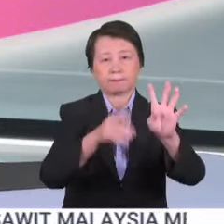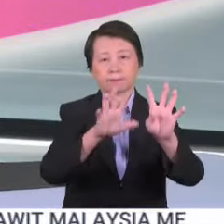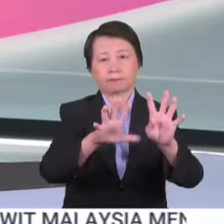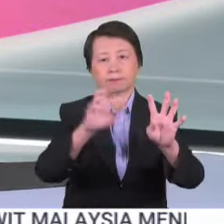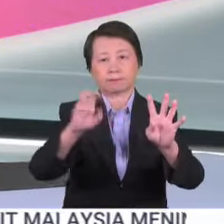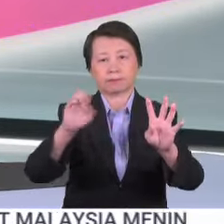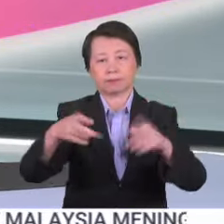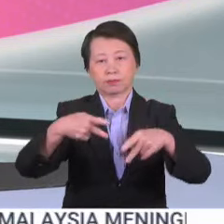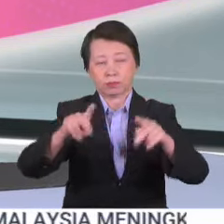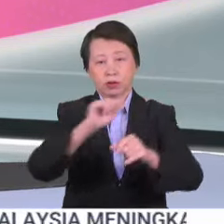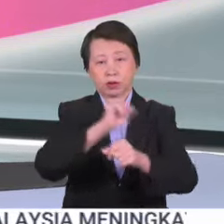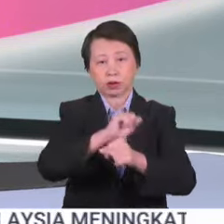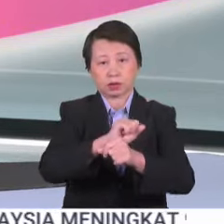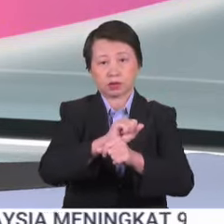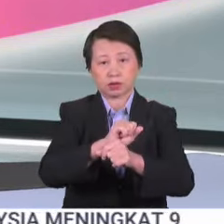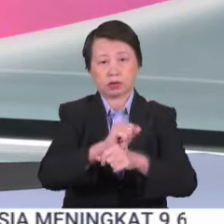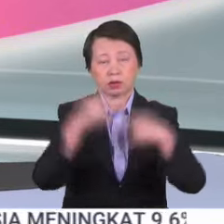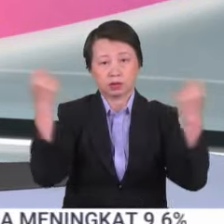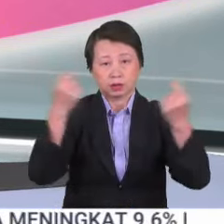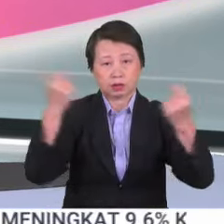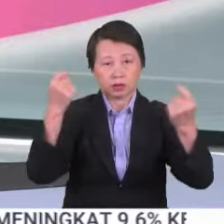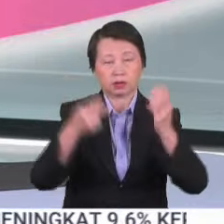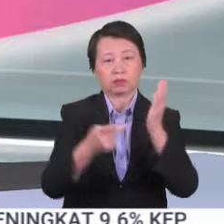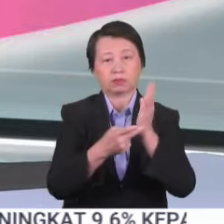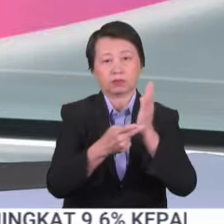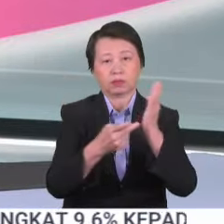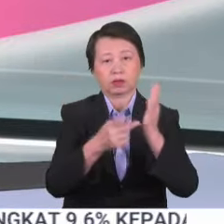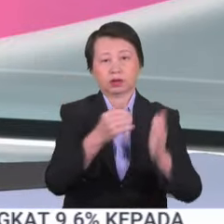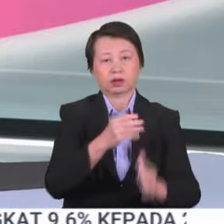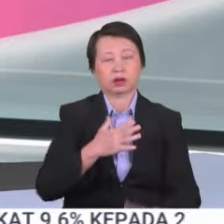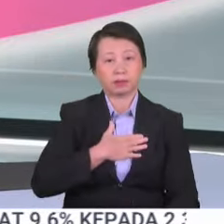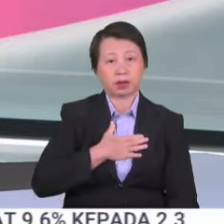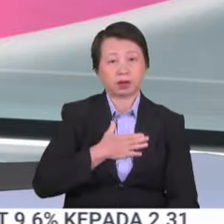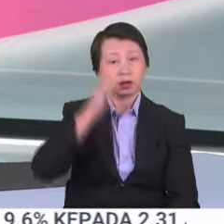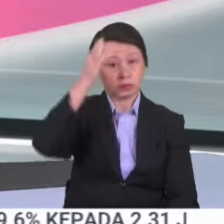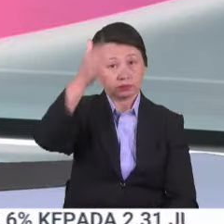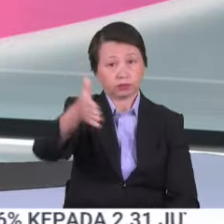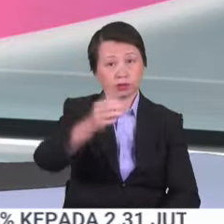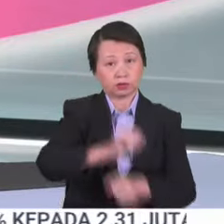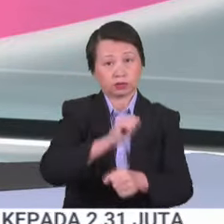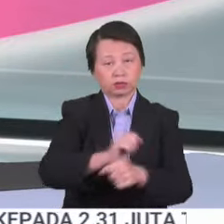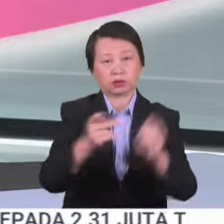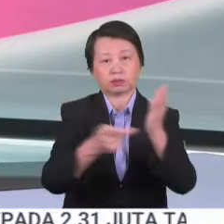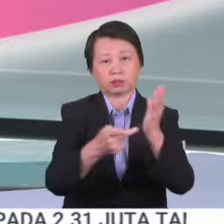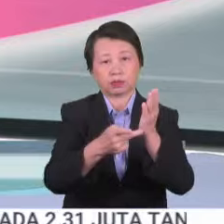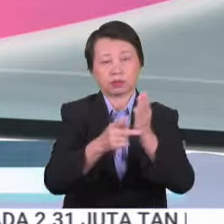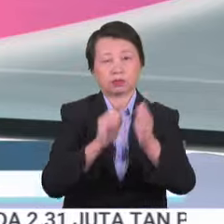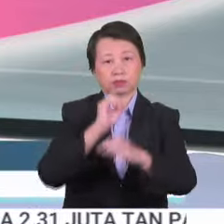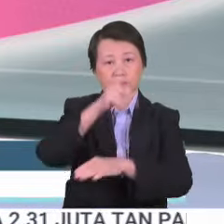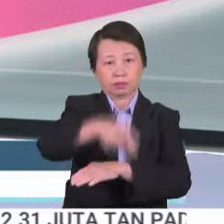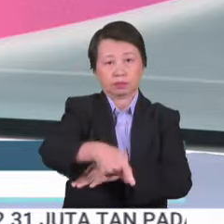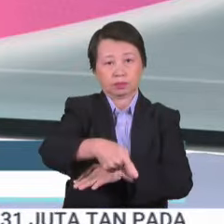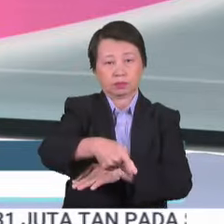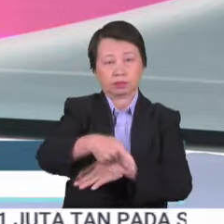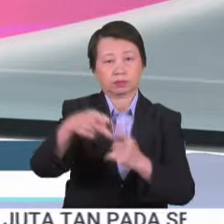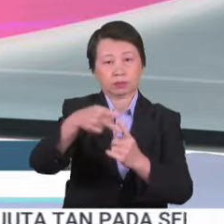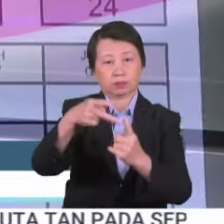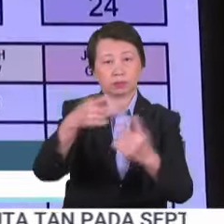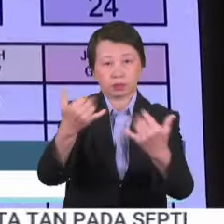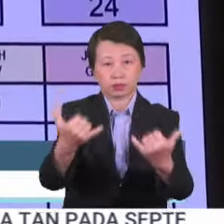RM4,500 peluang pekerjaan ditawarkan sempena Carnival Politeknik dan My Future Jobs yang berlangsung di Politeknik Seberang Perai hari ini.